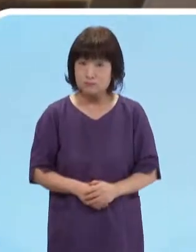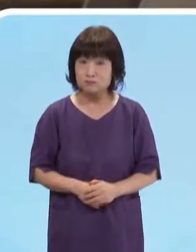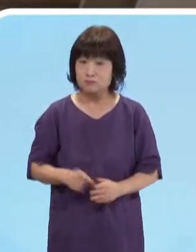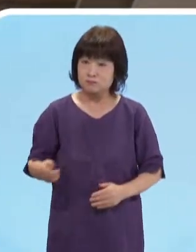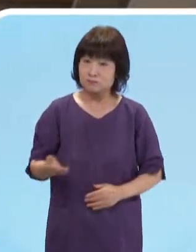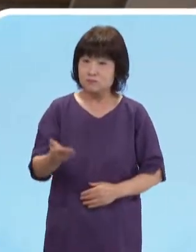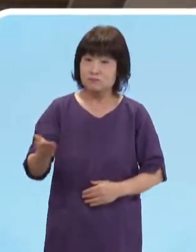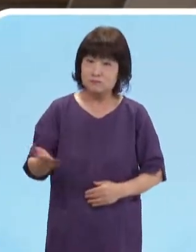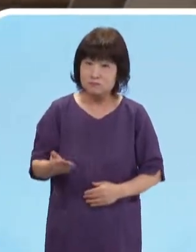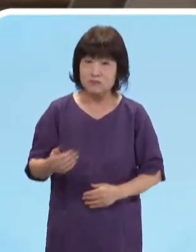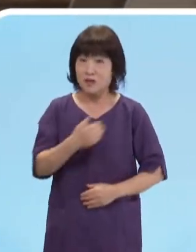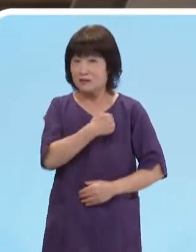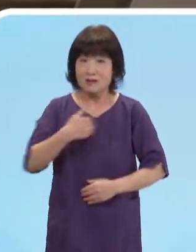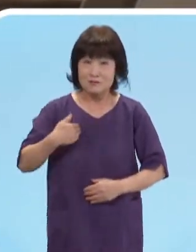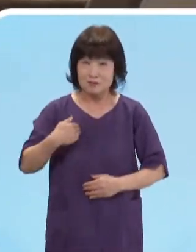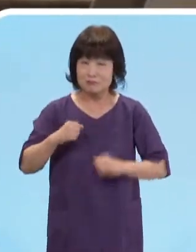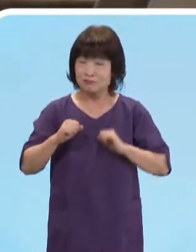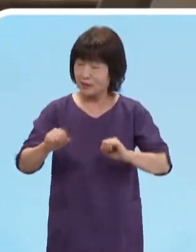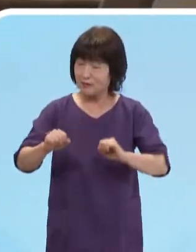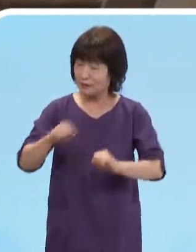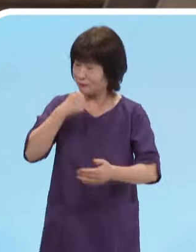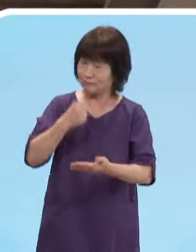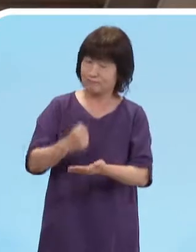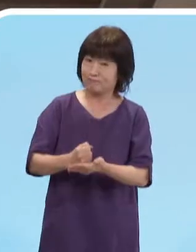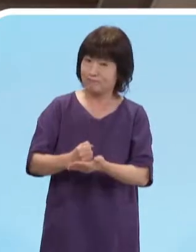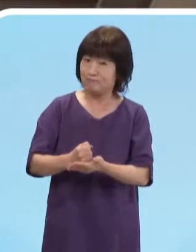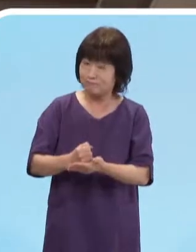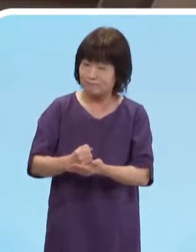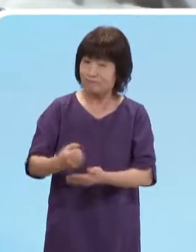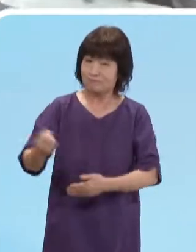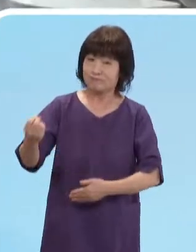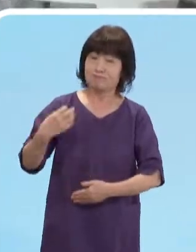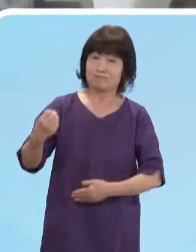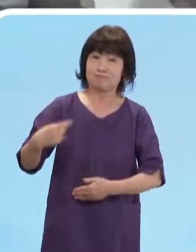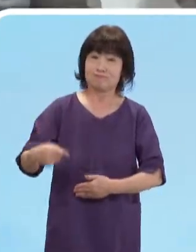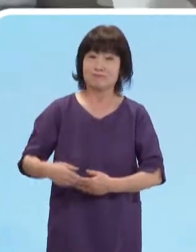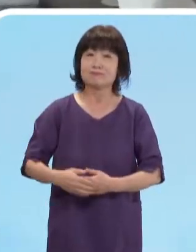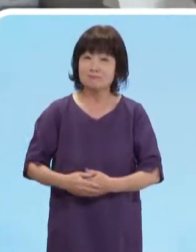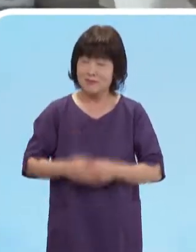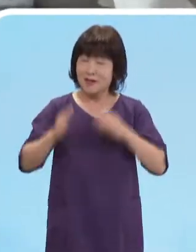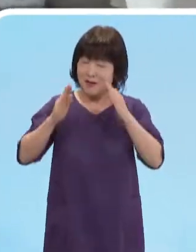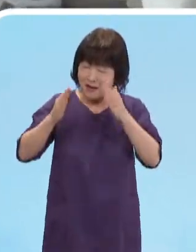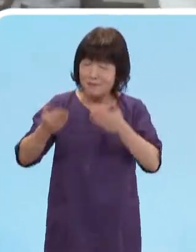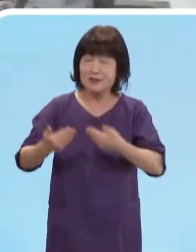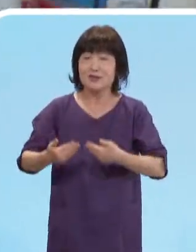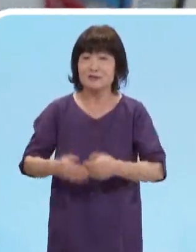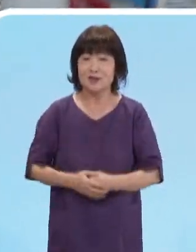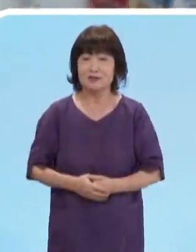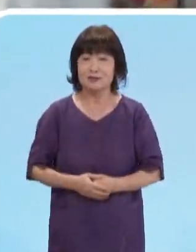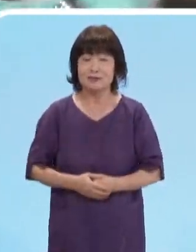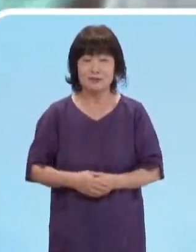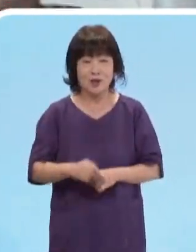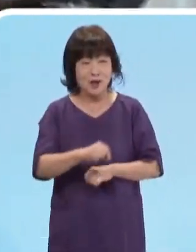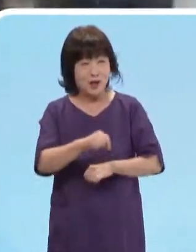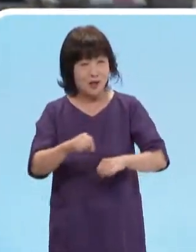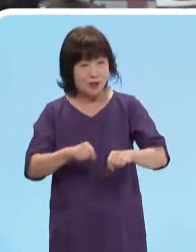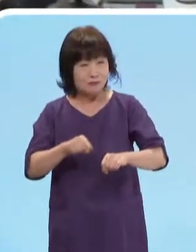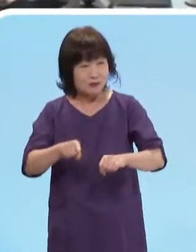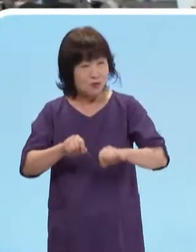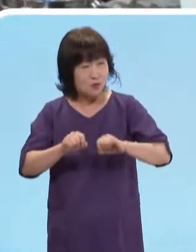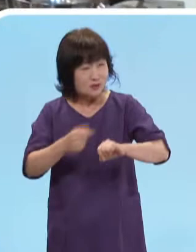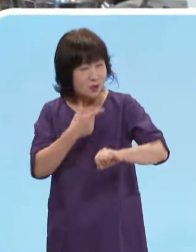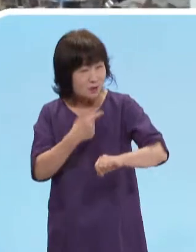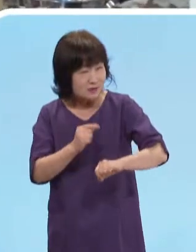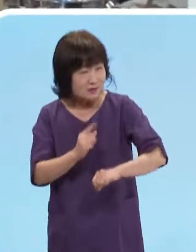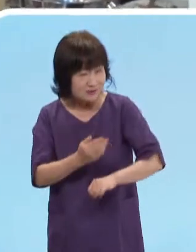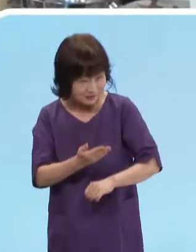この子たちはできます、やります、やってみせますっていうパワフルでよく頑張ってくれてます。 あ、逆にもうちょっとこ